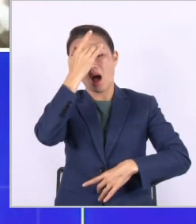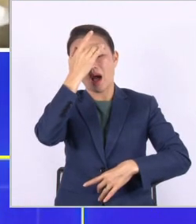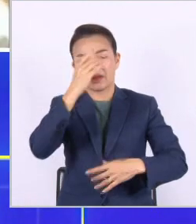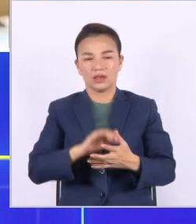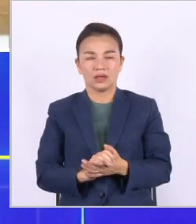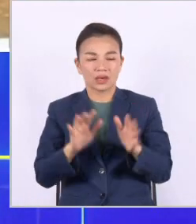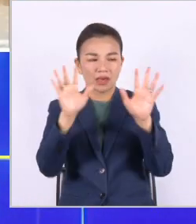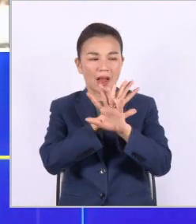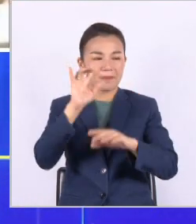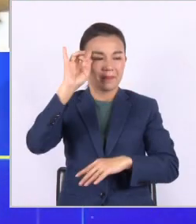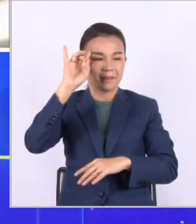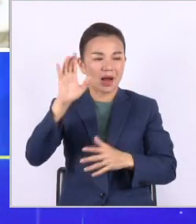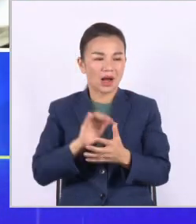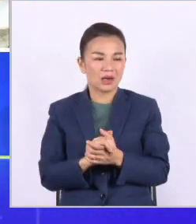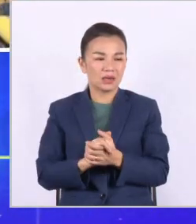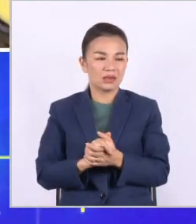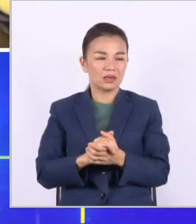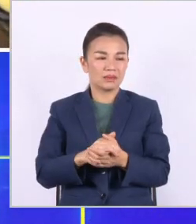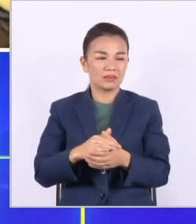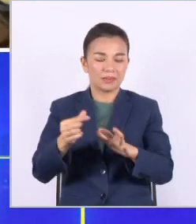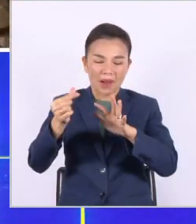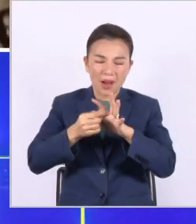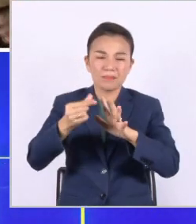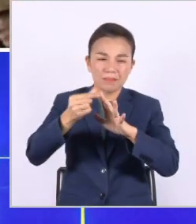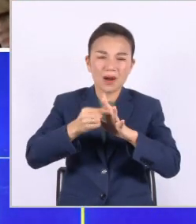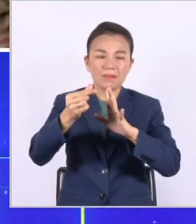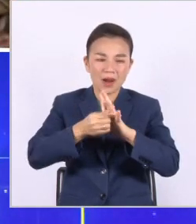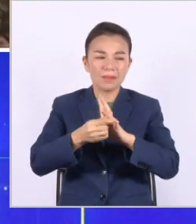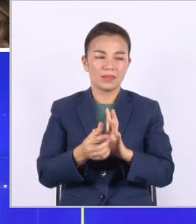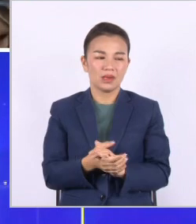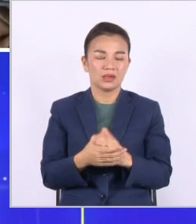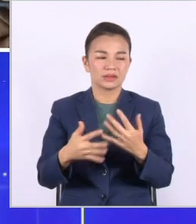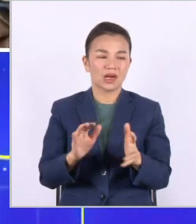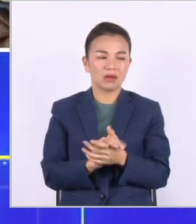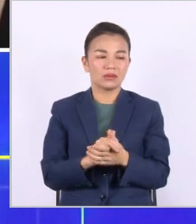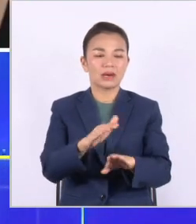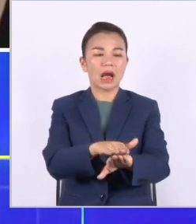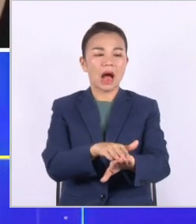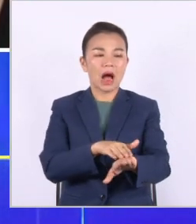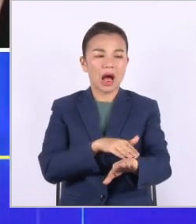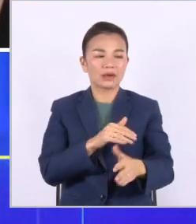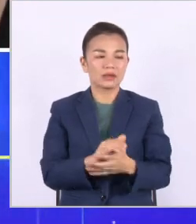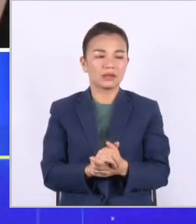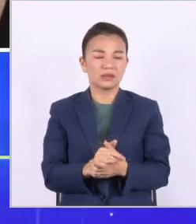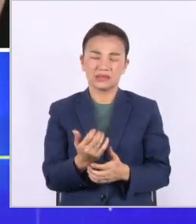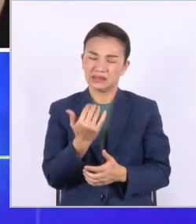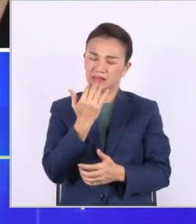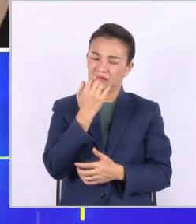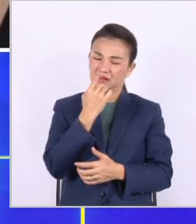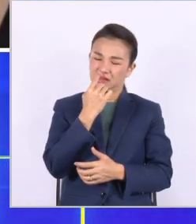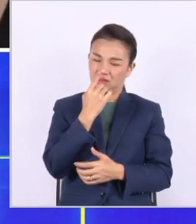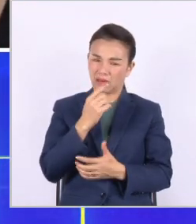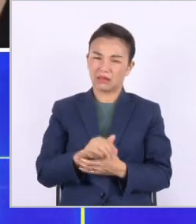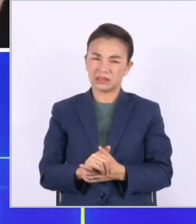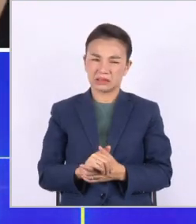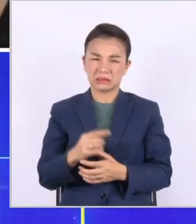ประกอบแล้วก็ชอบเอาน้องน็อตเห็นน้นนี่แล้วมาใส่ตามร่างกายอย่างผู้ชมแล้วนานๆเข้าญาติเริ่มได้กลิ่นสงสัยคงอักเ